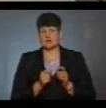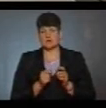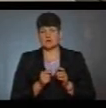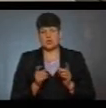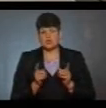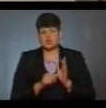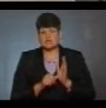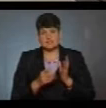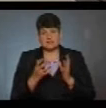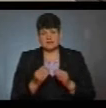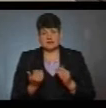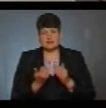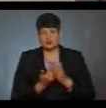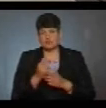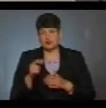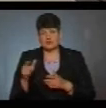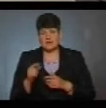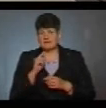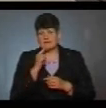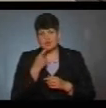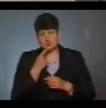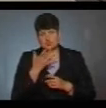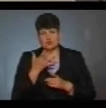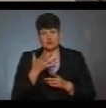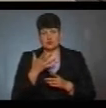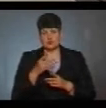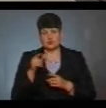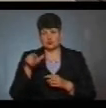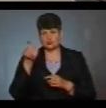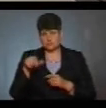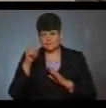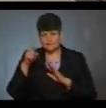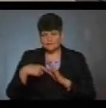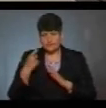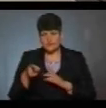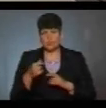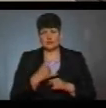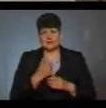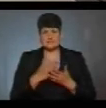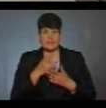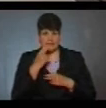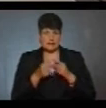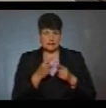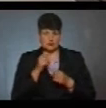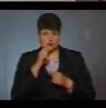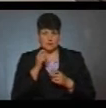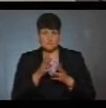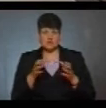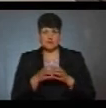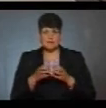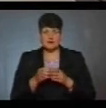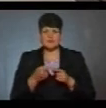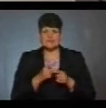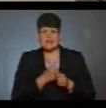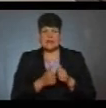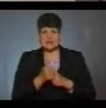того, щоб, скажімо, впізнаваність цю особисту якимось чином збільшити. Тому, відповідно, в нас вже, як є традиція в Україні, більшість партій – це є лідерські,